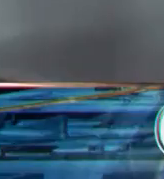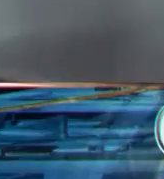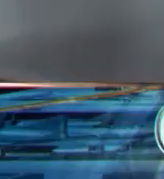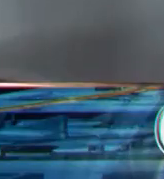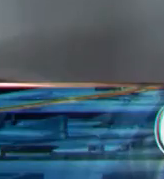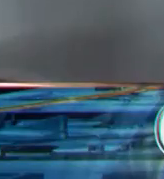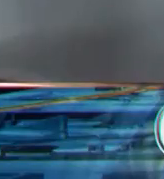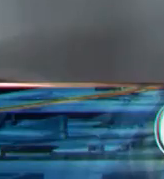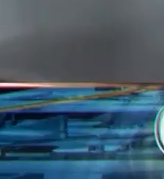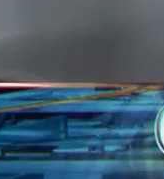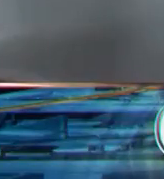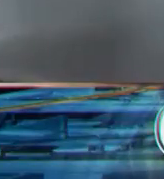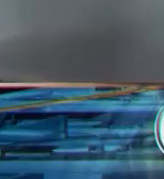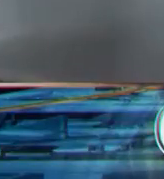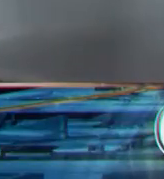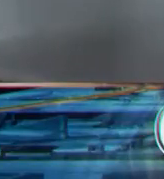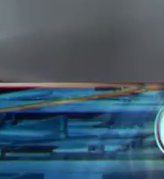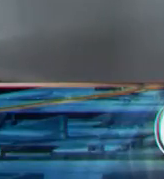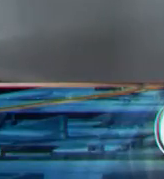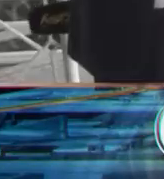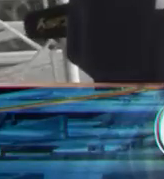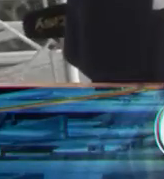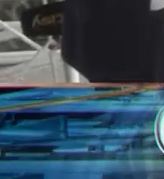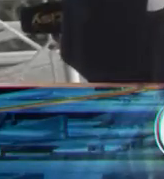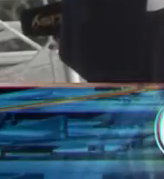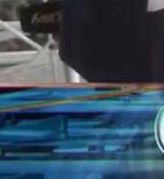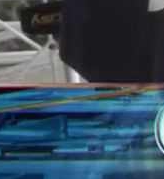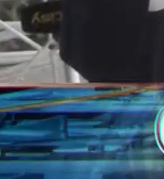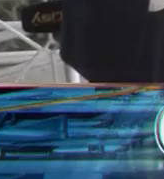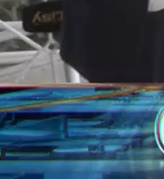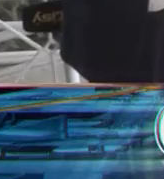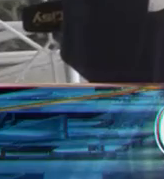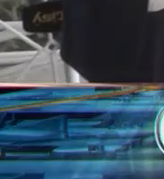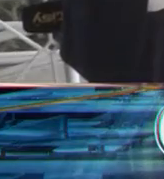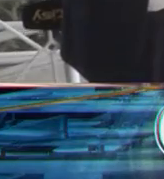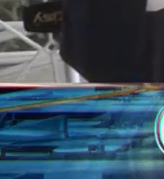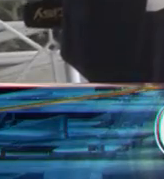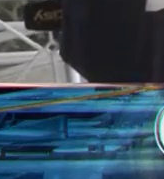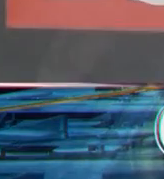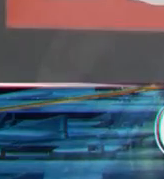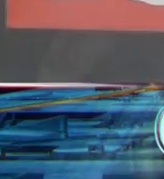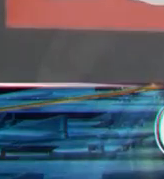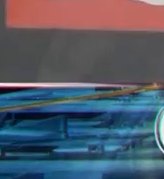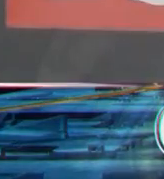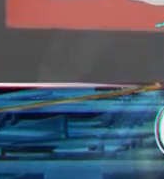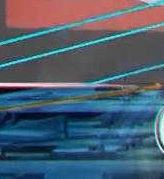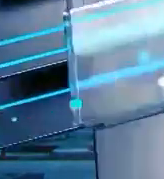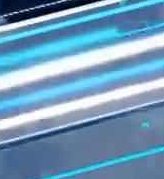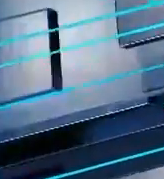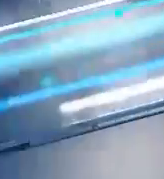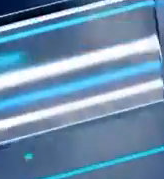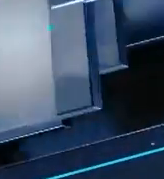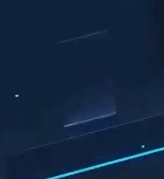Безопасность превыше всего. Акимат районов и городов Алматинской области готовится к проведению единого тестирования.